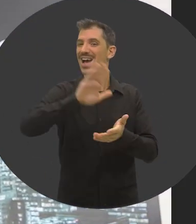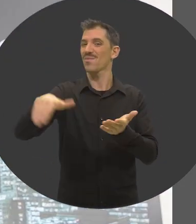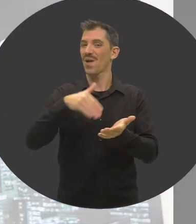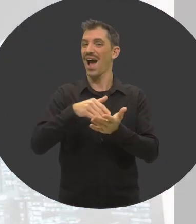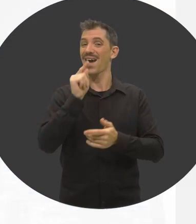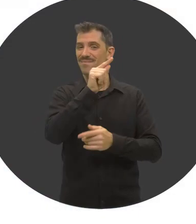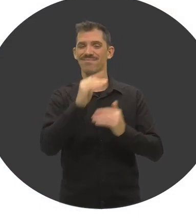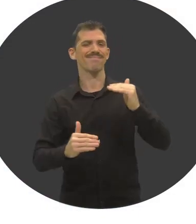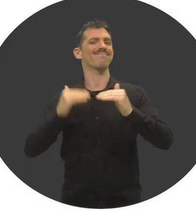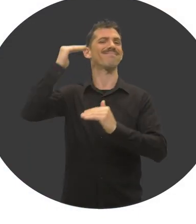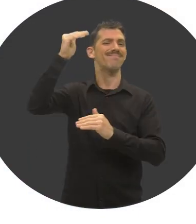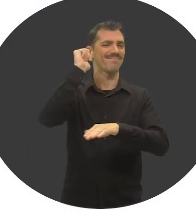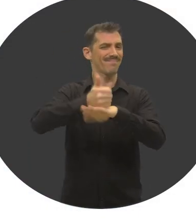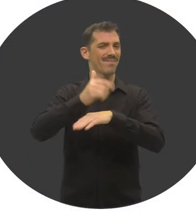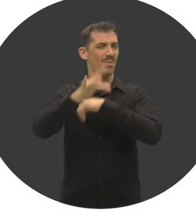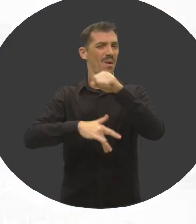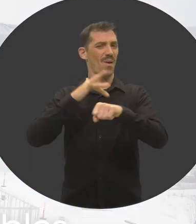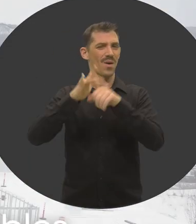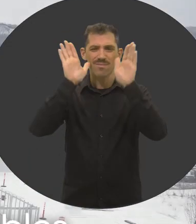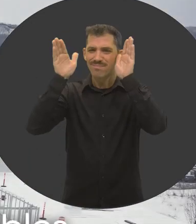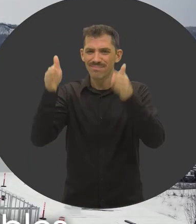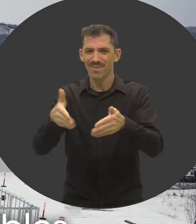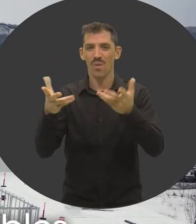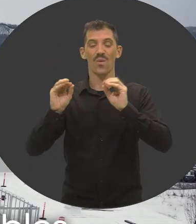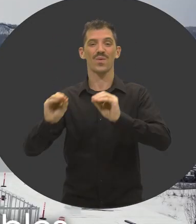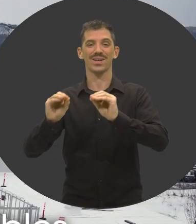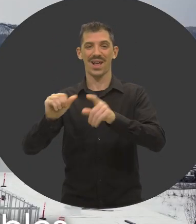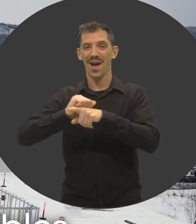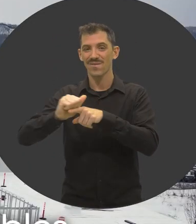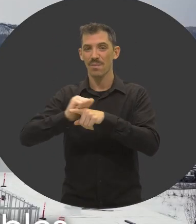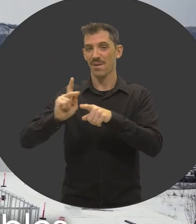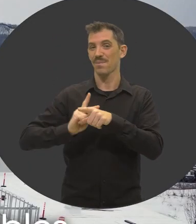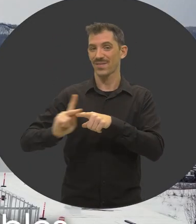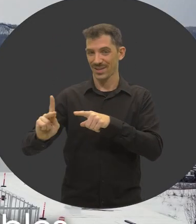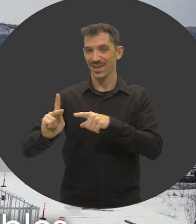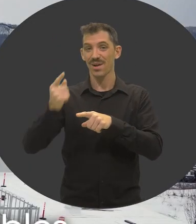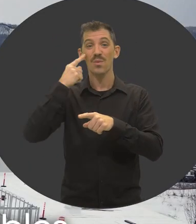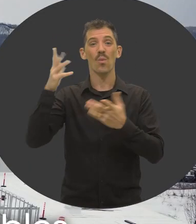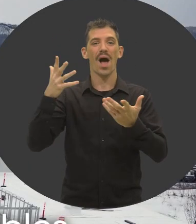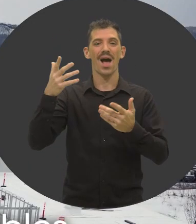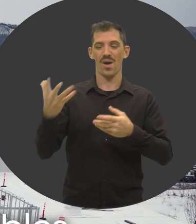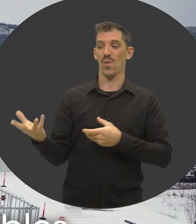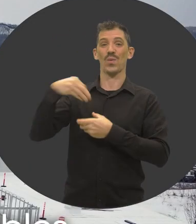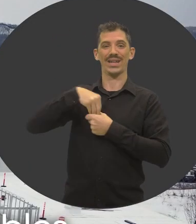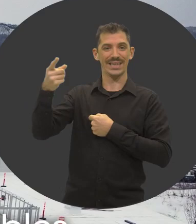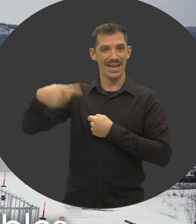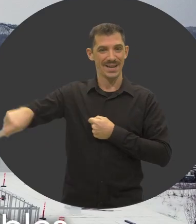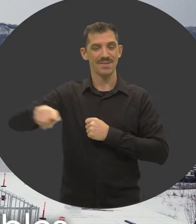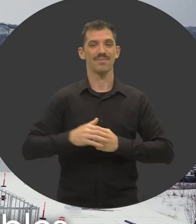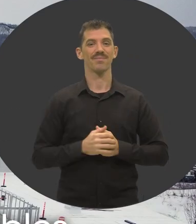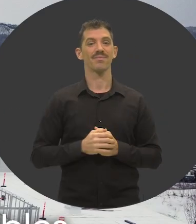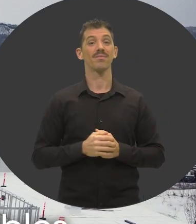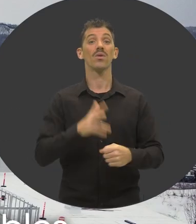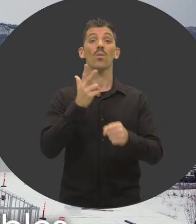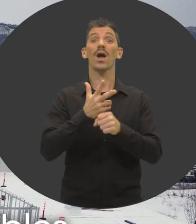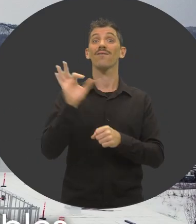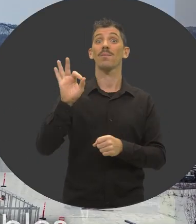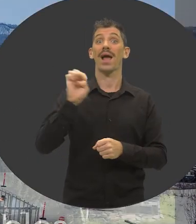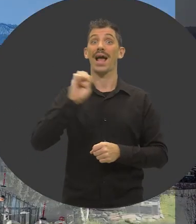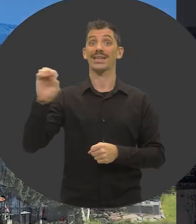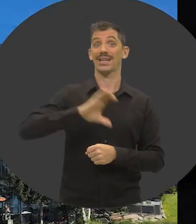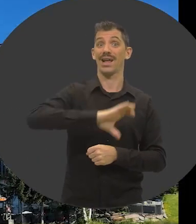avec l'école Apogee Montréal, qui est un chef de file mondial de l'éducation et de la formation professionnelle en